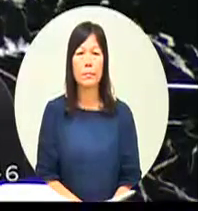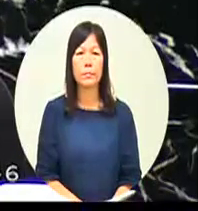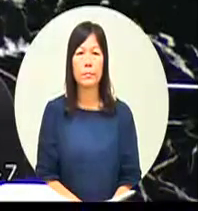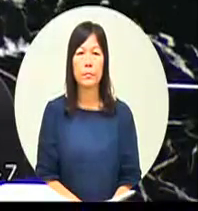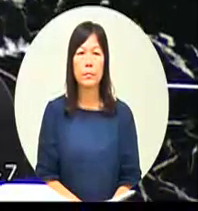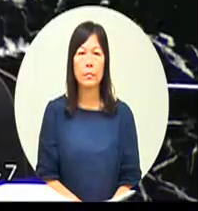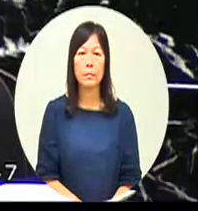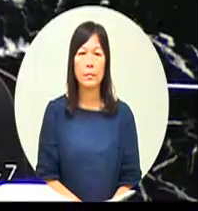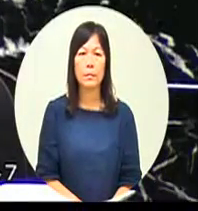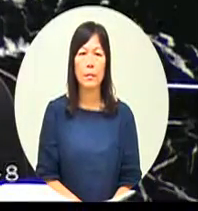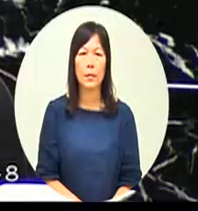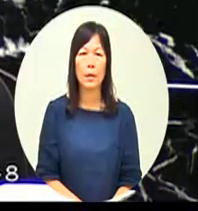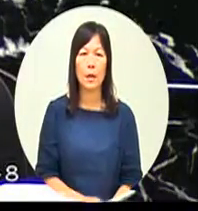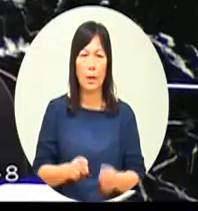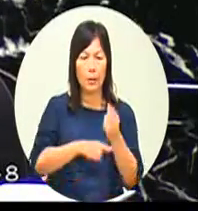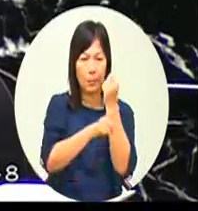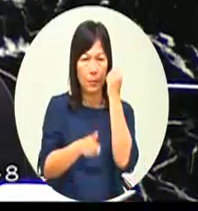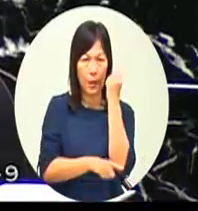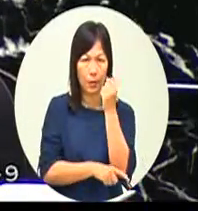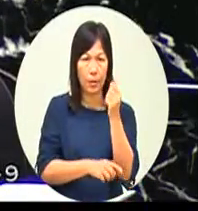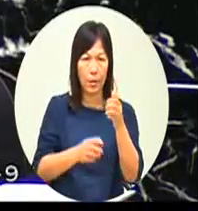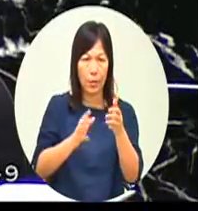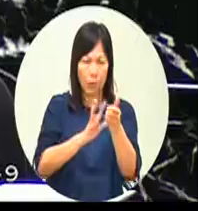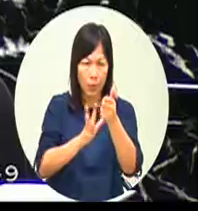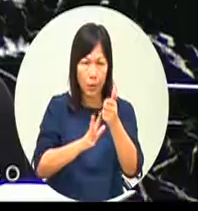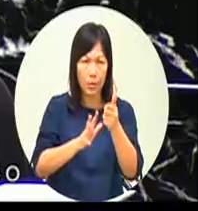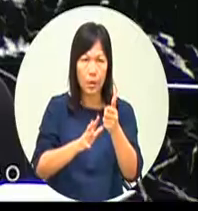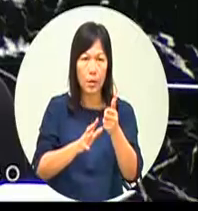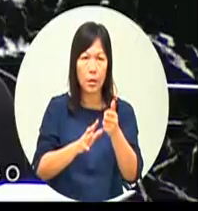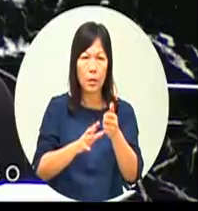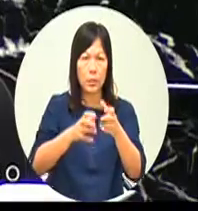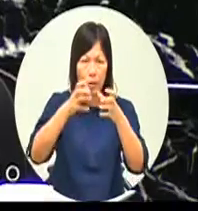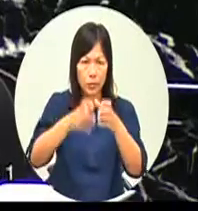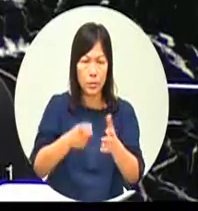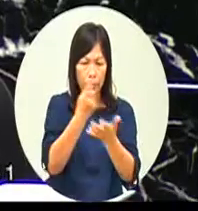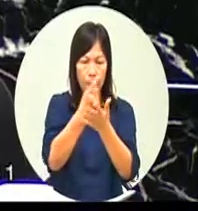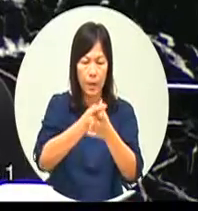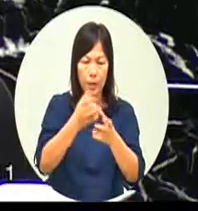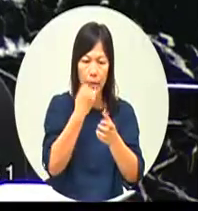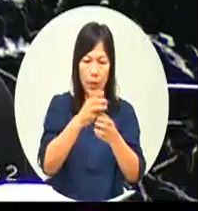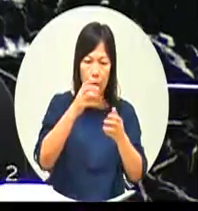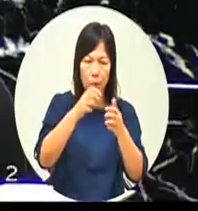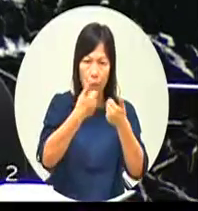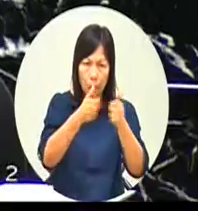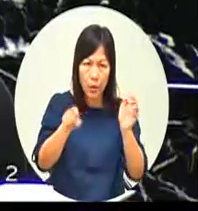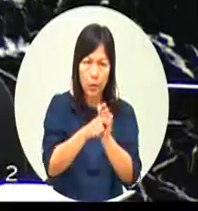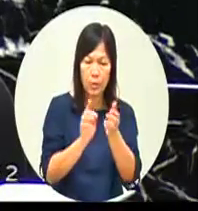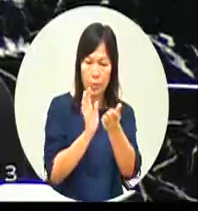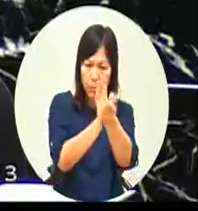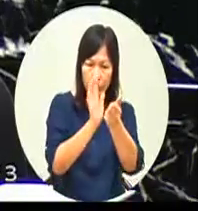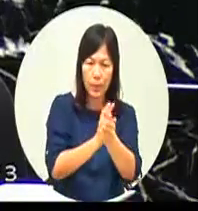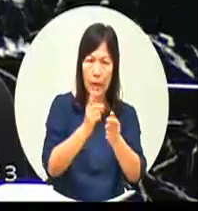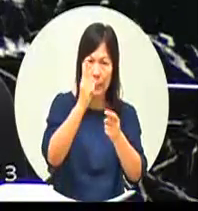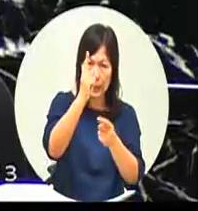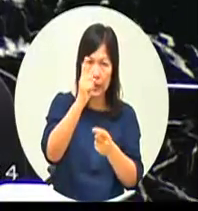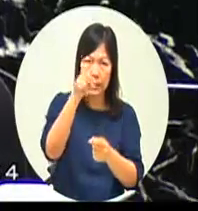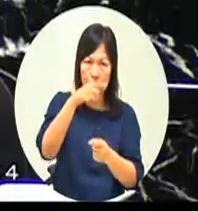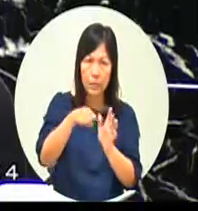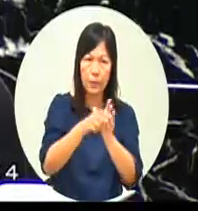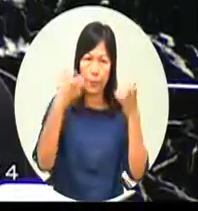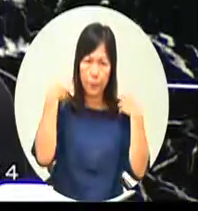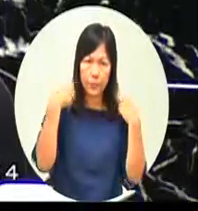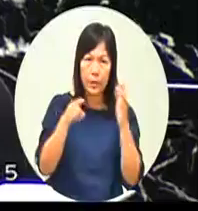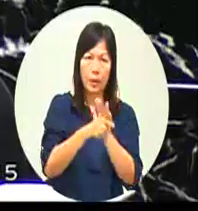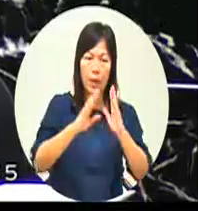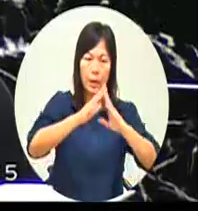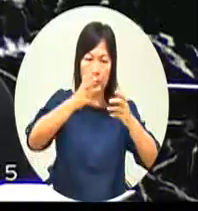由于那个法规委员会的组成是由各委员会推派一名议员，另外是由议